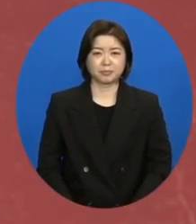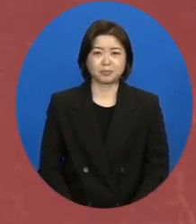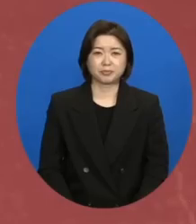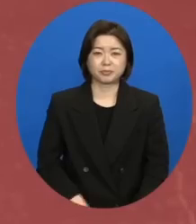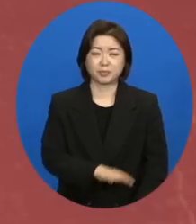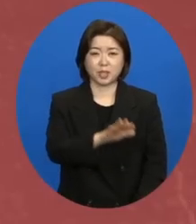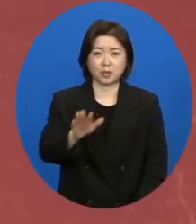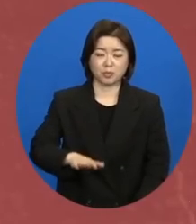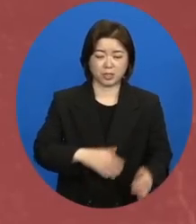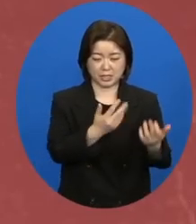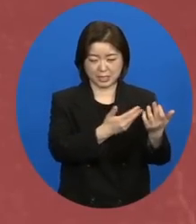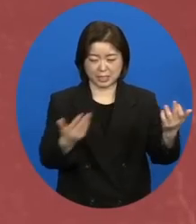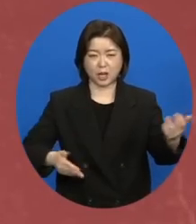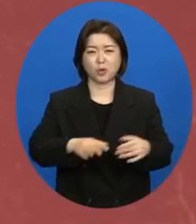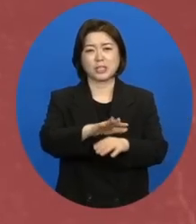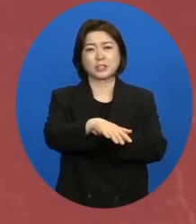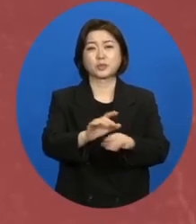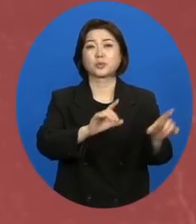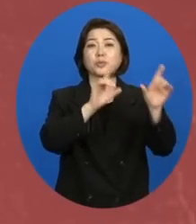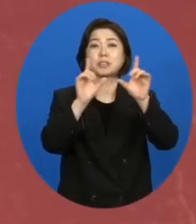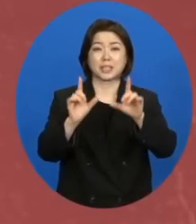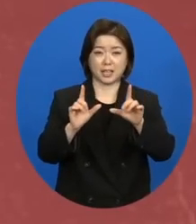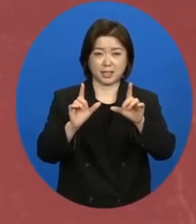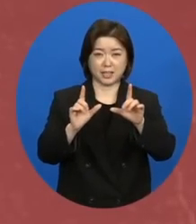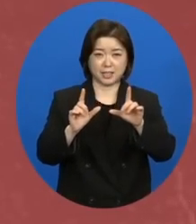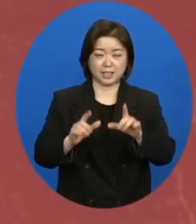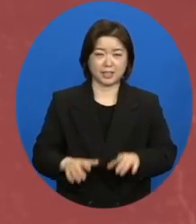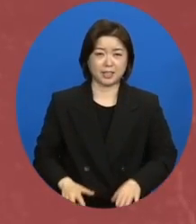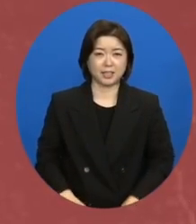저희는 강원도 촌에 살아서